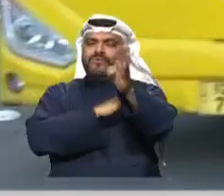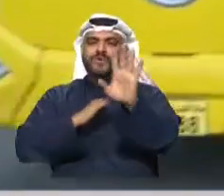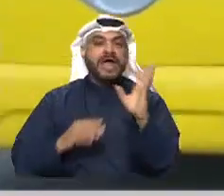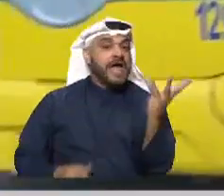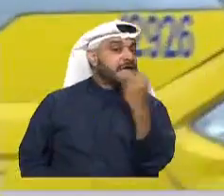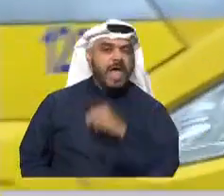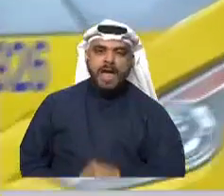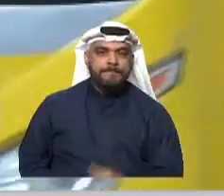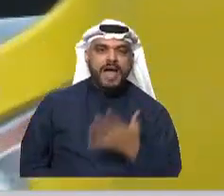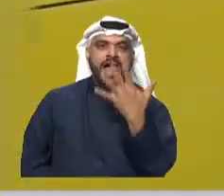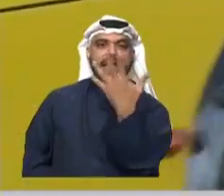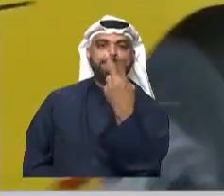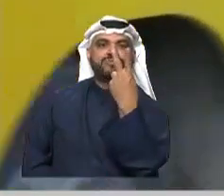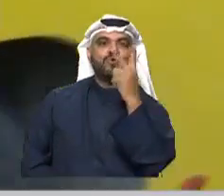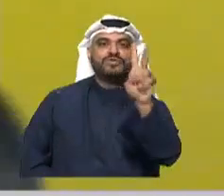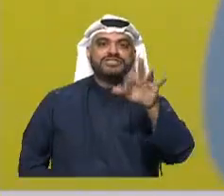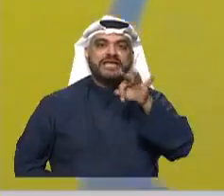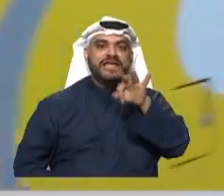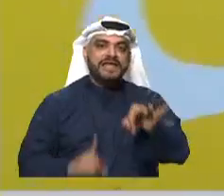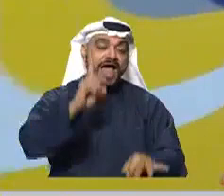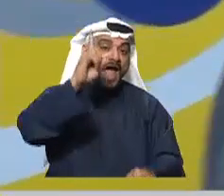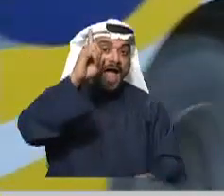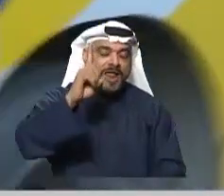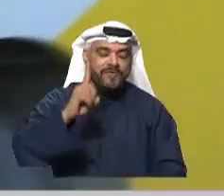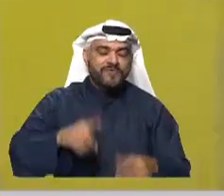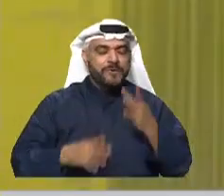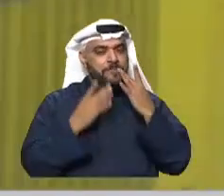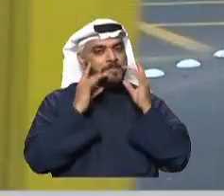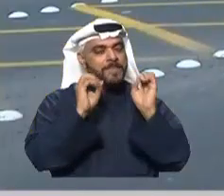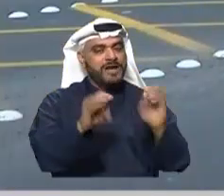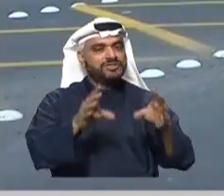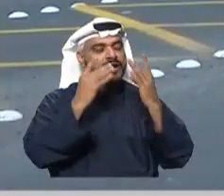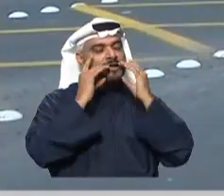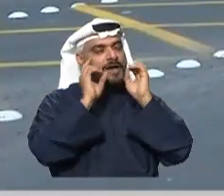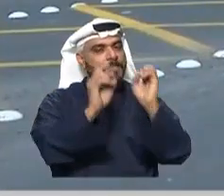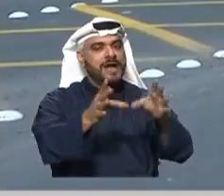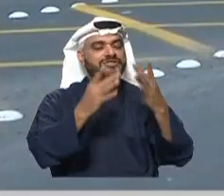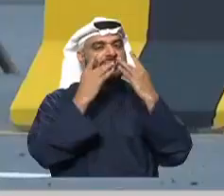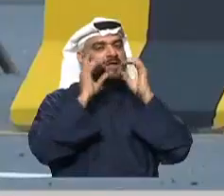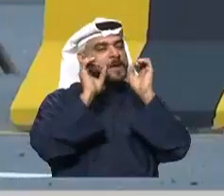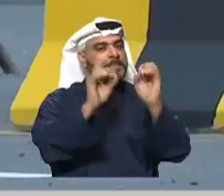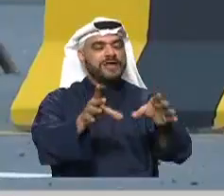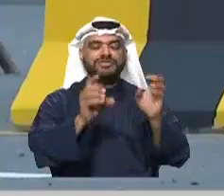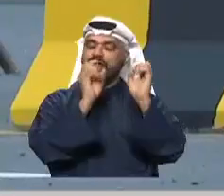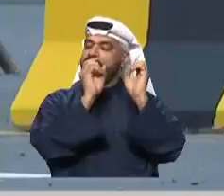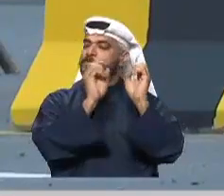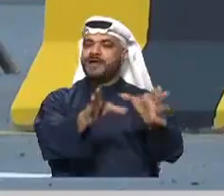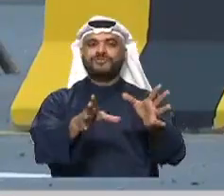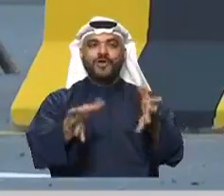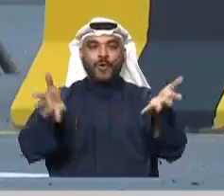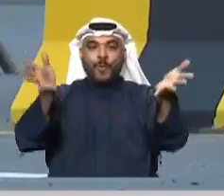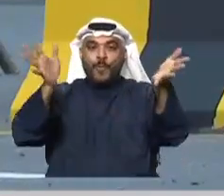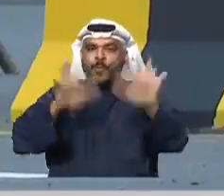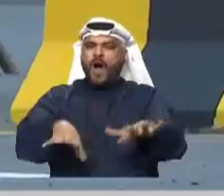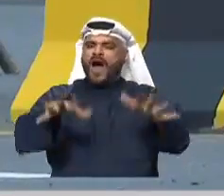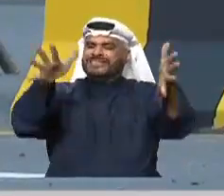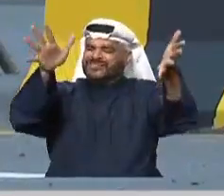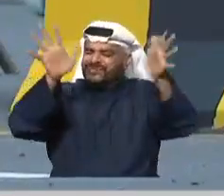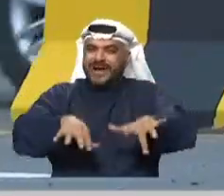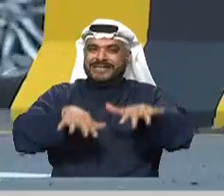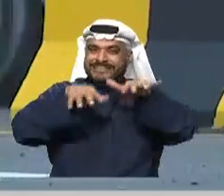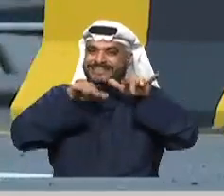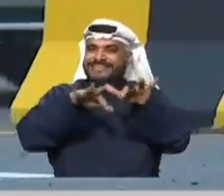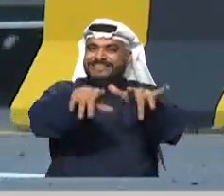في المنفذ ما شاء الله تبارك الرحمن إقبال جماهيري لم يسبق له مثل ما